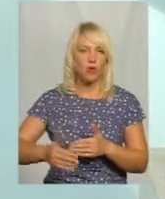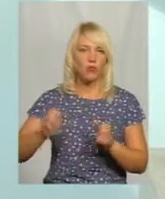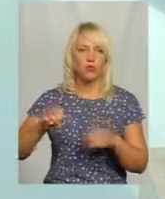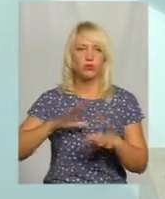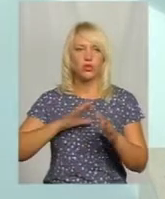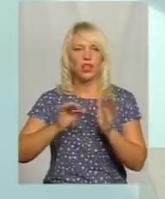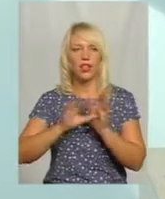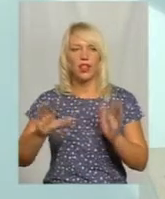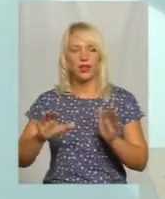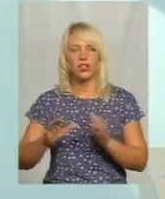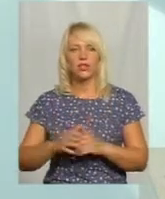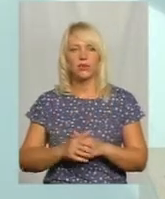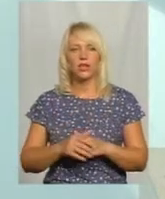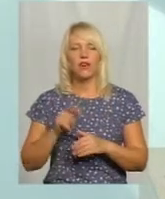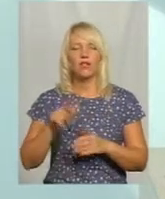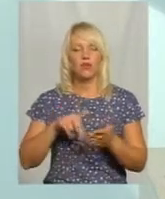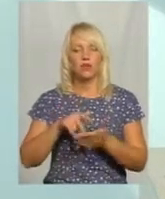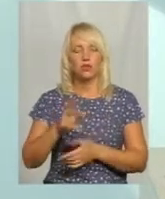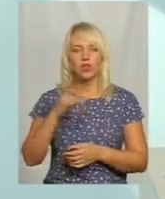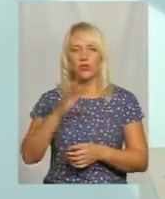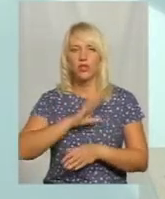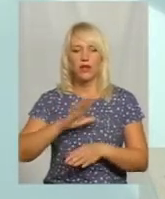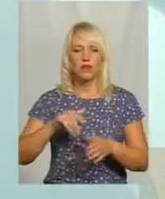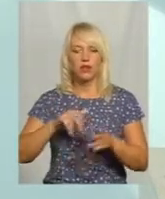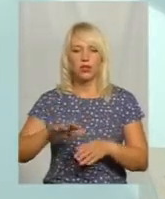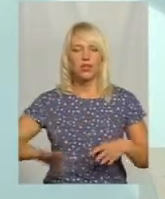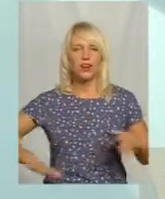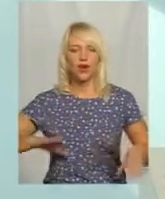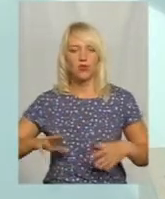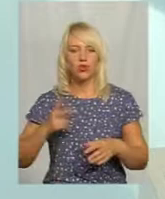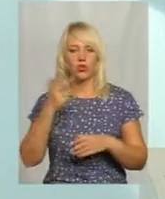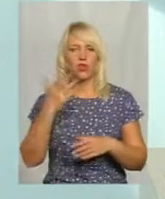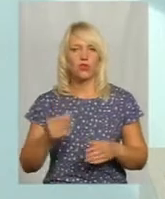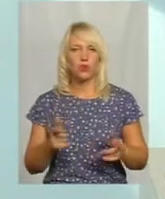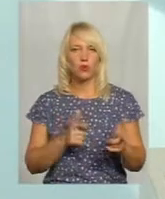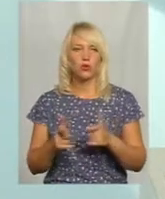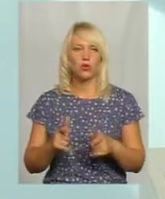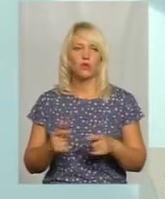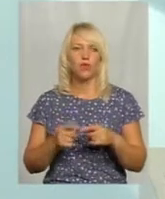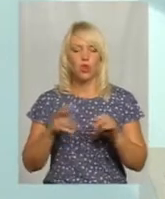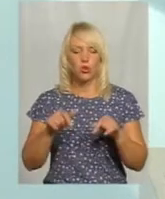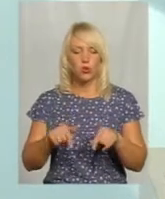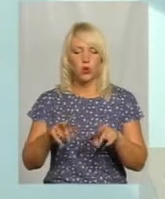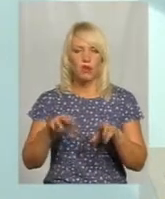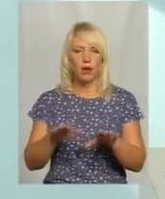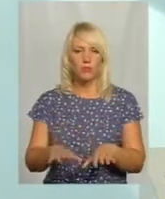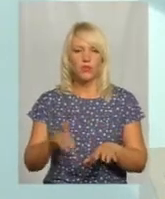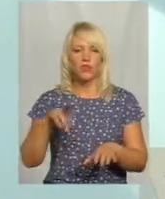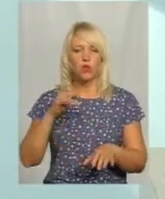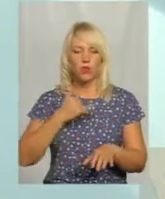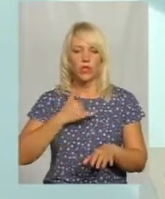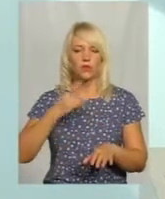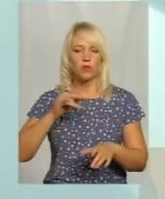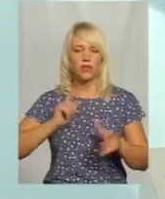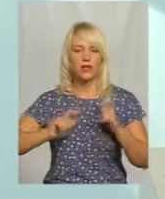електронний ед-ера вони пройшли, але не пройшли тренінгової трьохденної підготовки тут на місці у нас при інституті